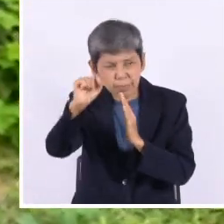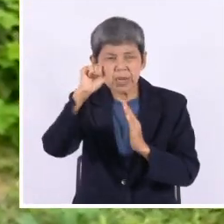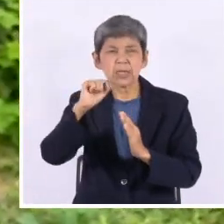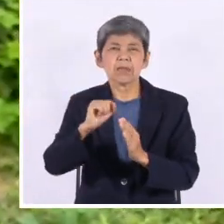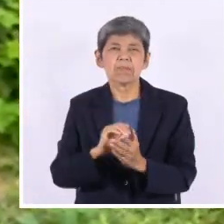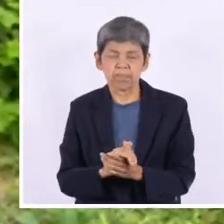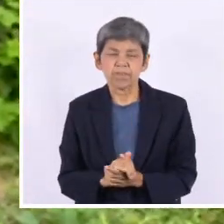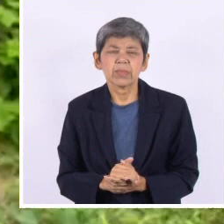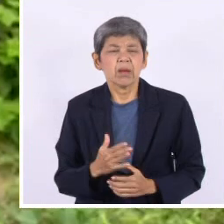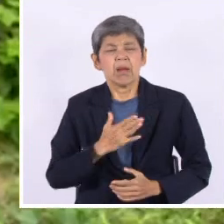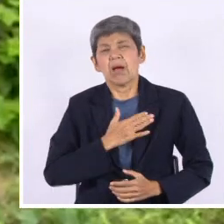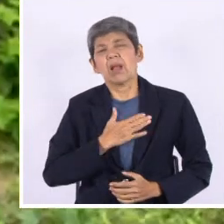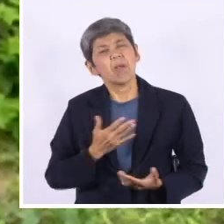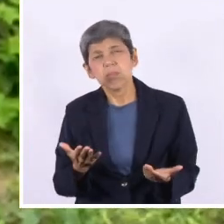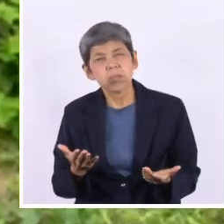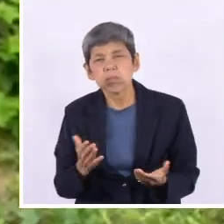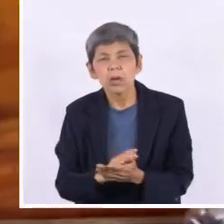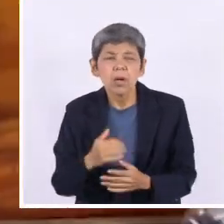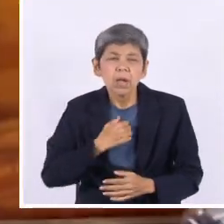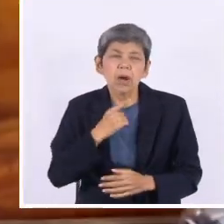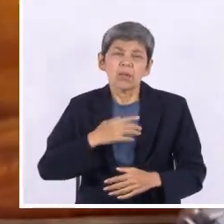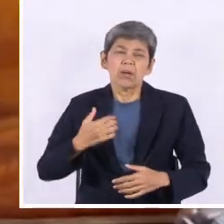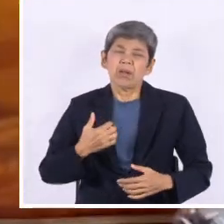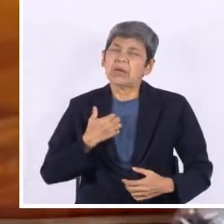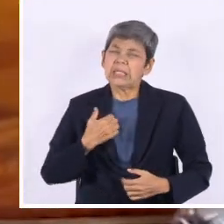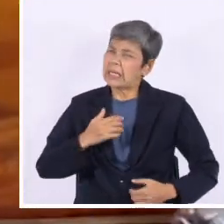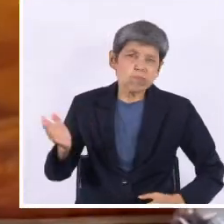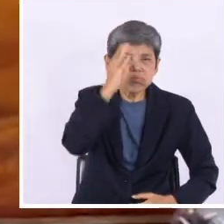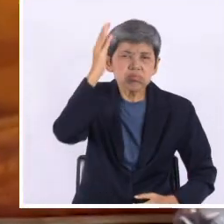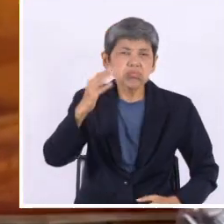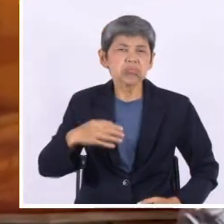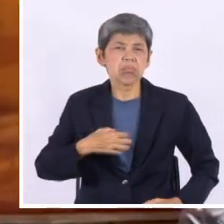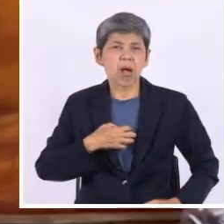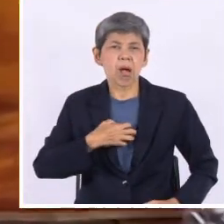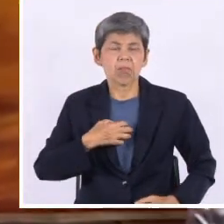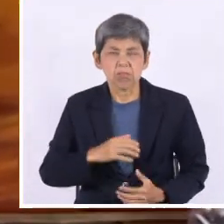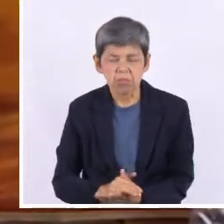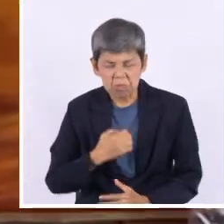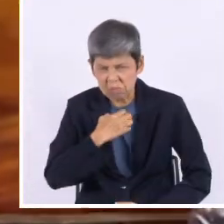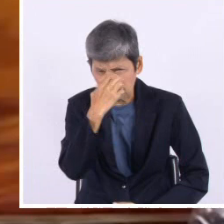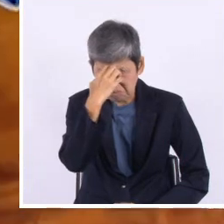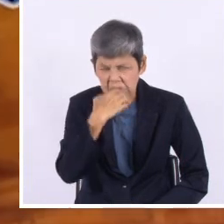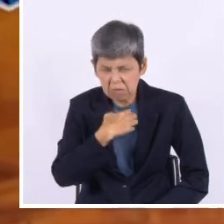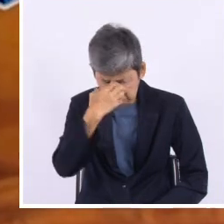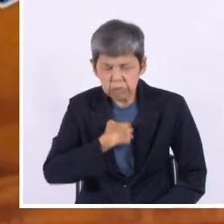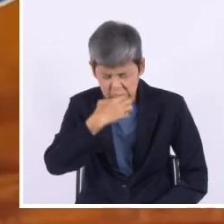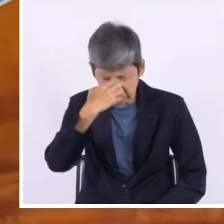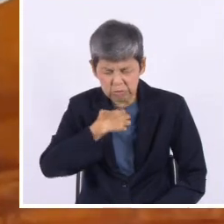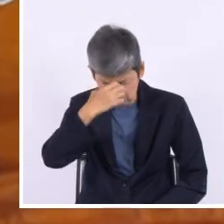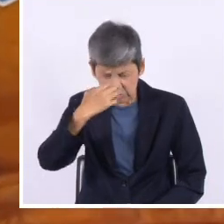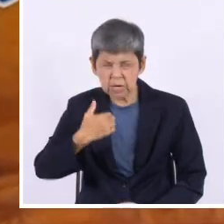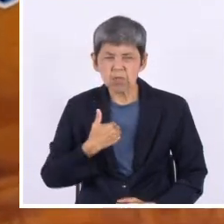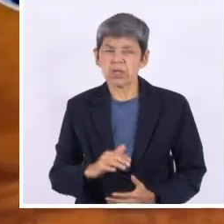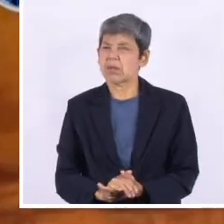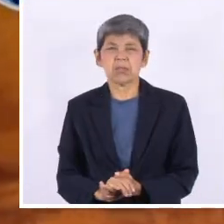ดีให้ย้ายได้ไปสี่หนามันคักๆเนี่ยย้ายอยากตบจักบาทอยู ่หรือโมโหอยู ่โมโหอยู่เจียบหนามันมีสีไม่แสงด